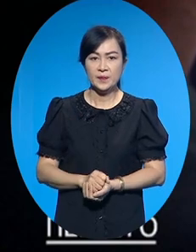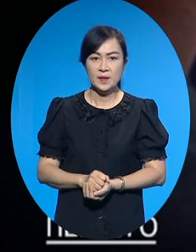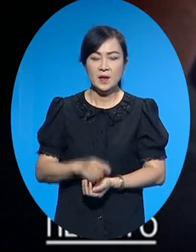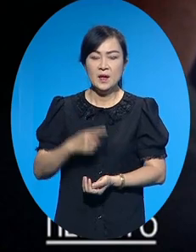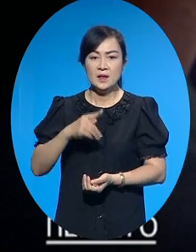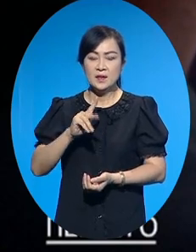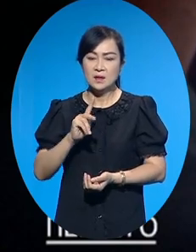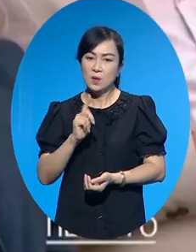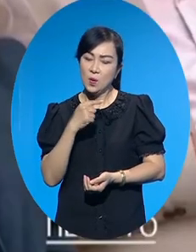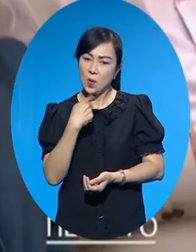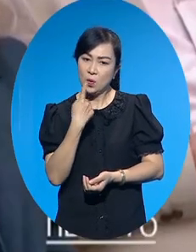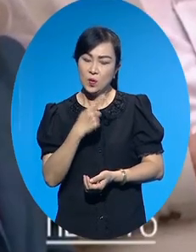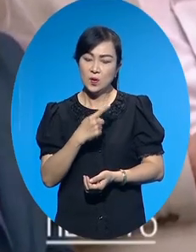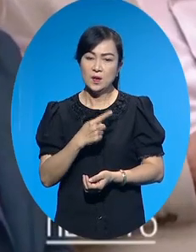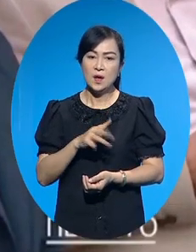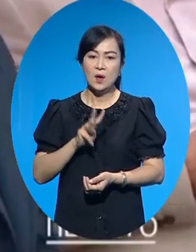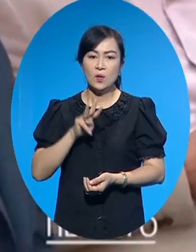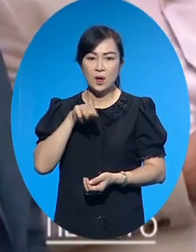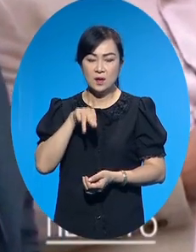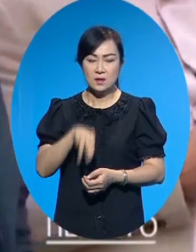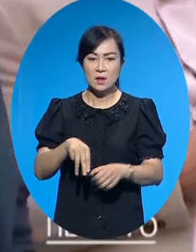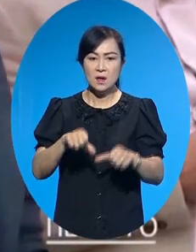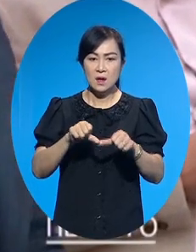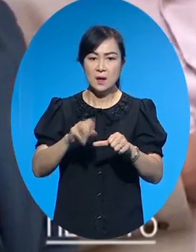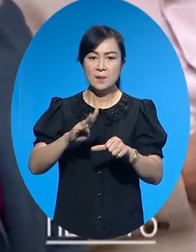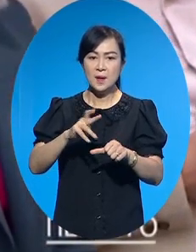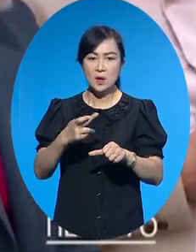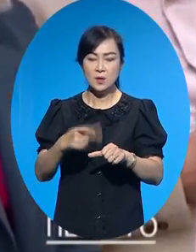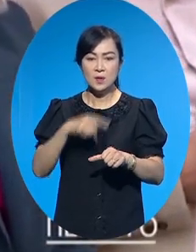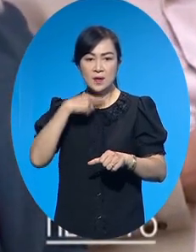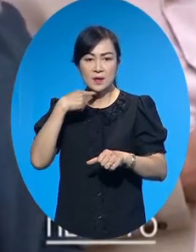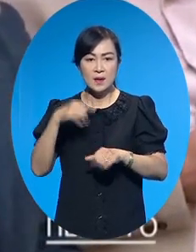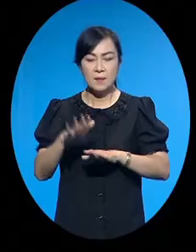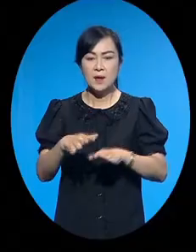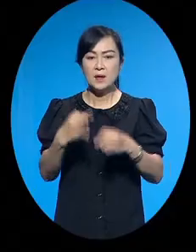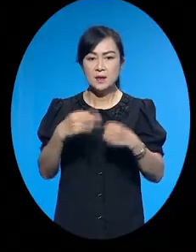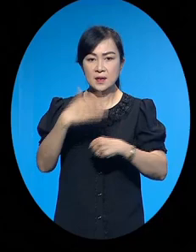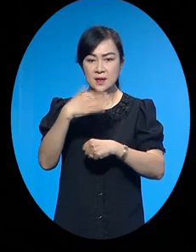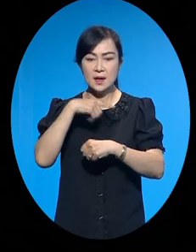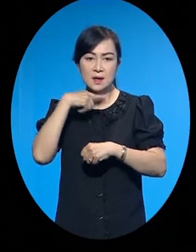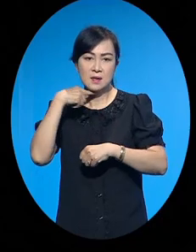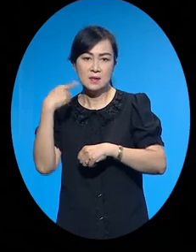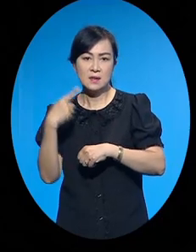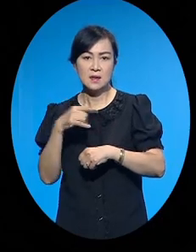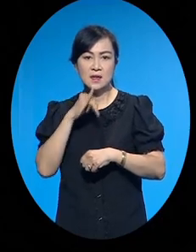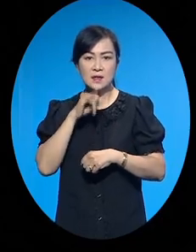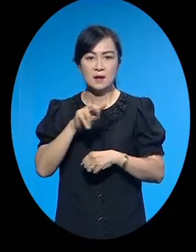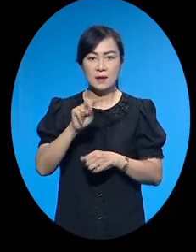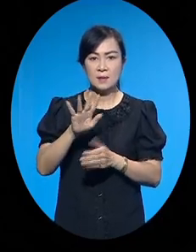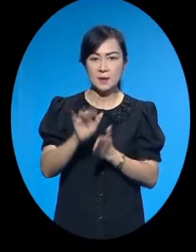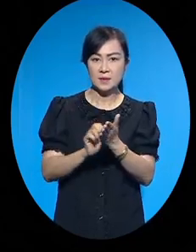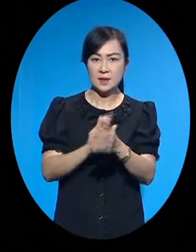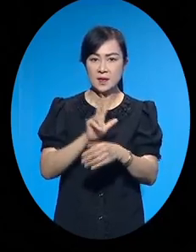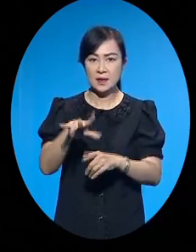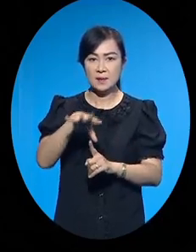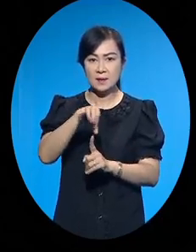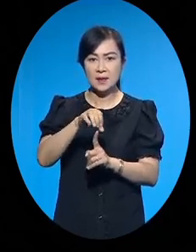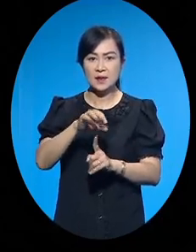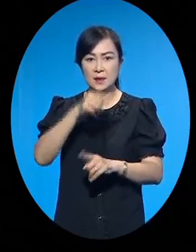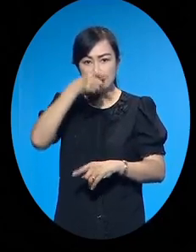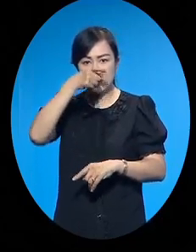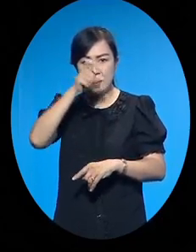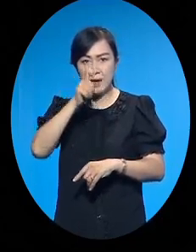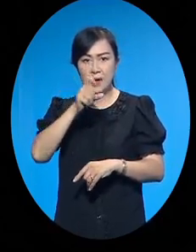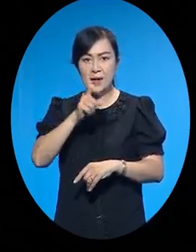Lukashenko tuyên bố rằng các chiến binh Wagner sẽ tiếp tục ở lại Belarus và cam kết thực hiện những gì đã hứa. Thứ Sáu 25 tháng 8, theo hãng tin TASS của